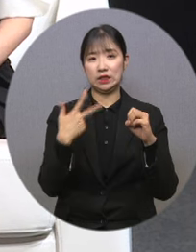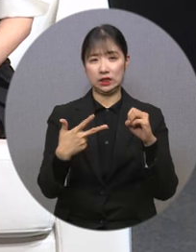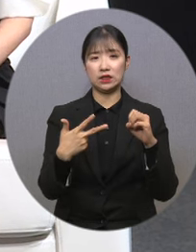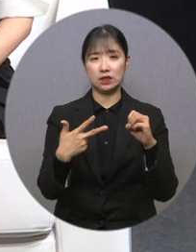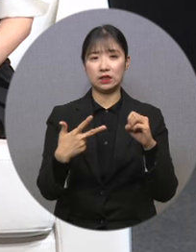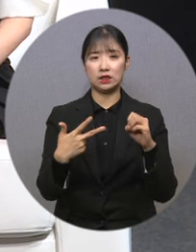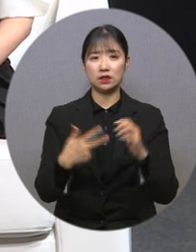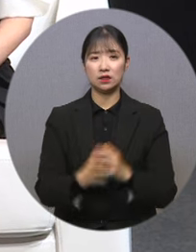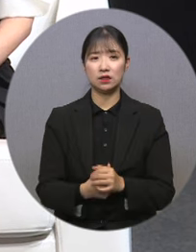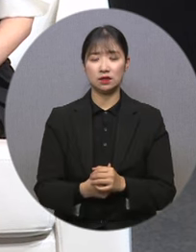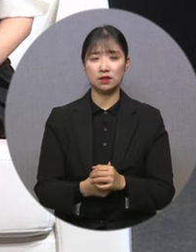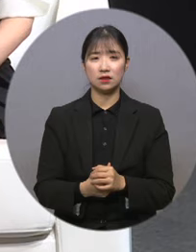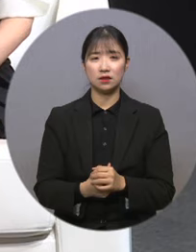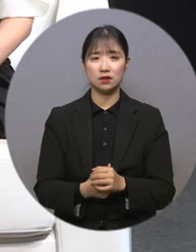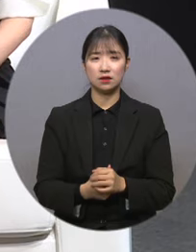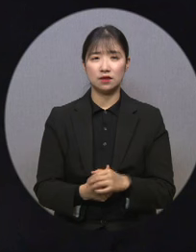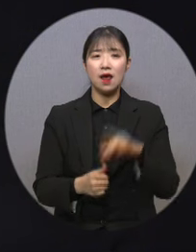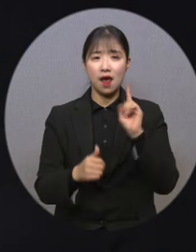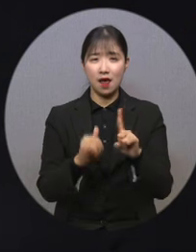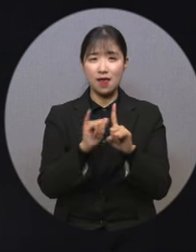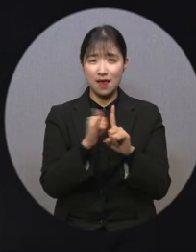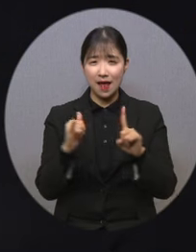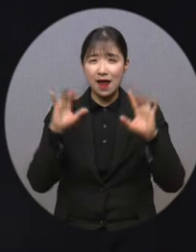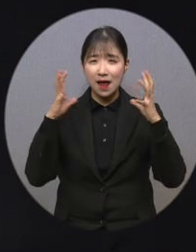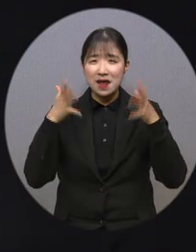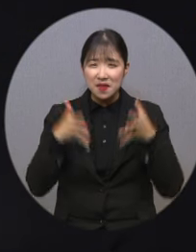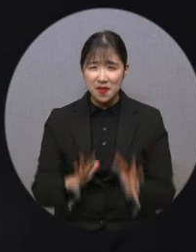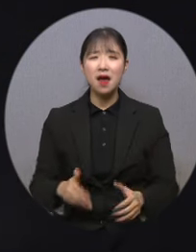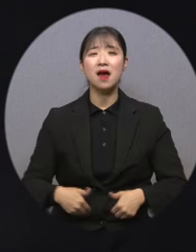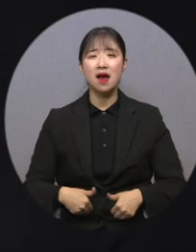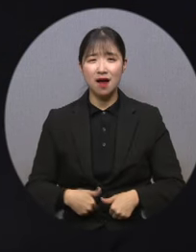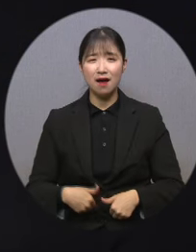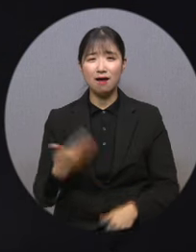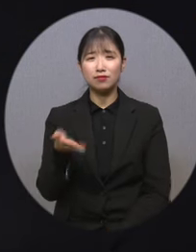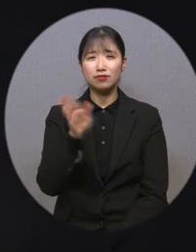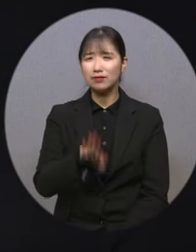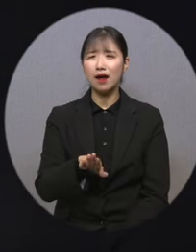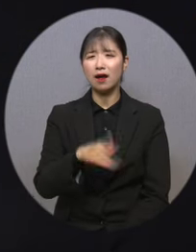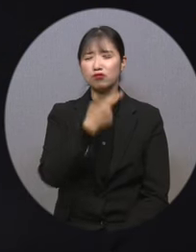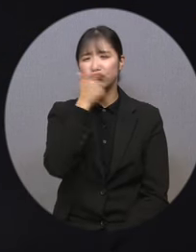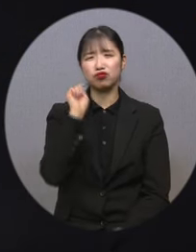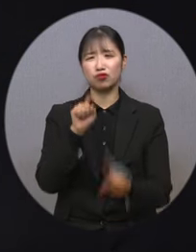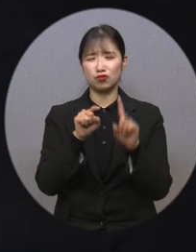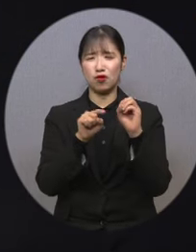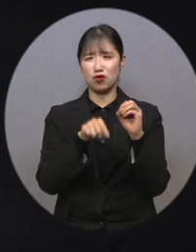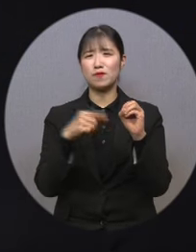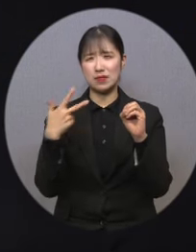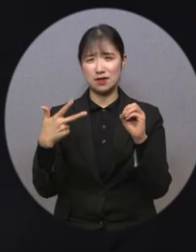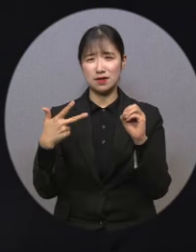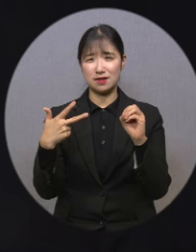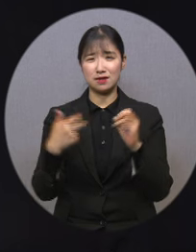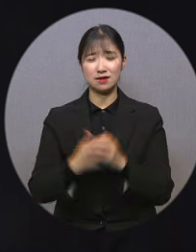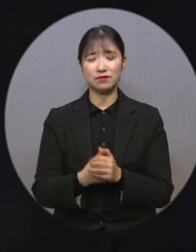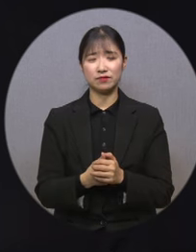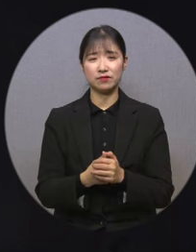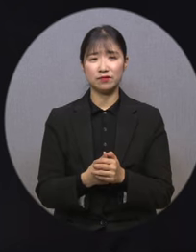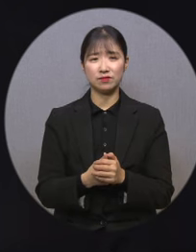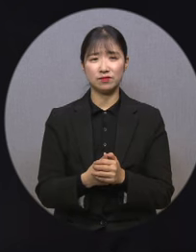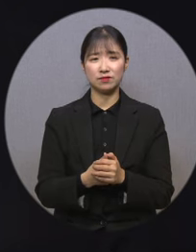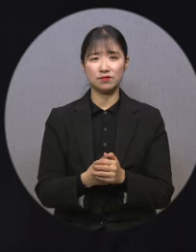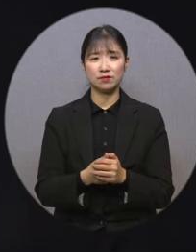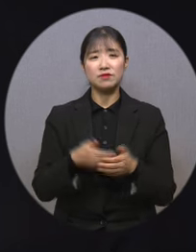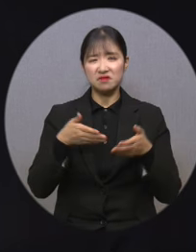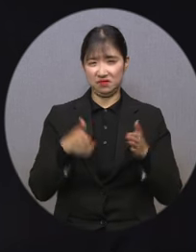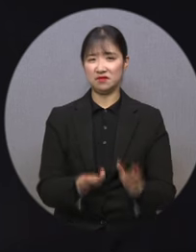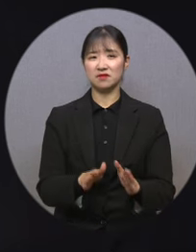0.7, 그러니까 한 사람의 아기를 낳아야 되는데 0.7만 되죠. 0.7을